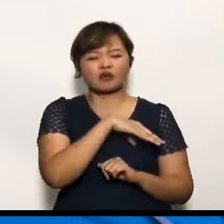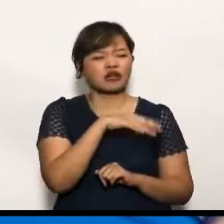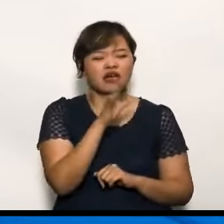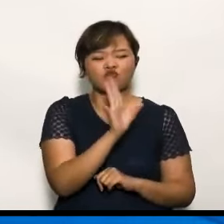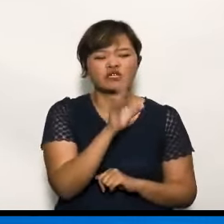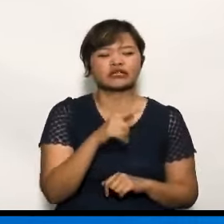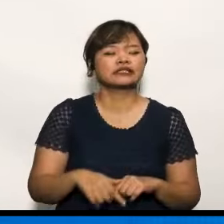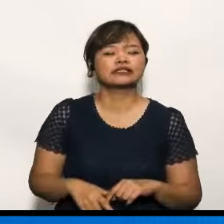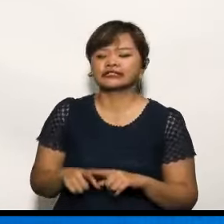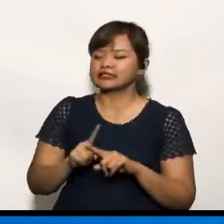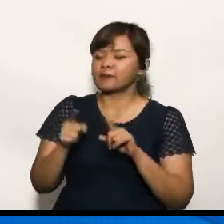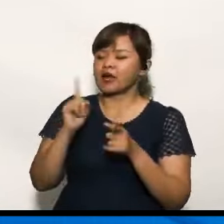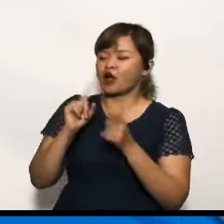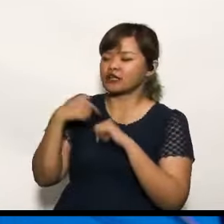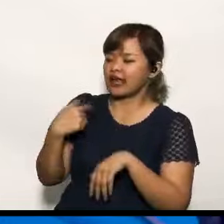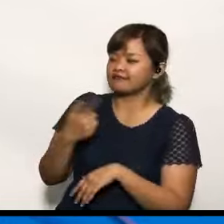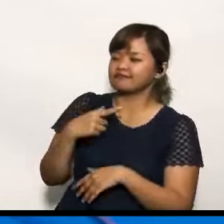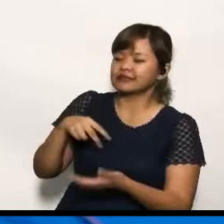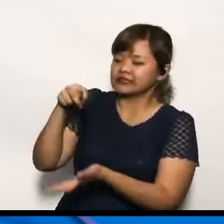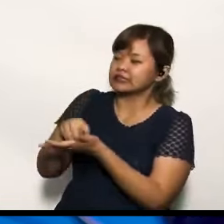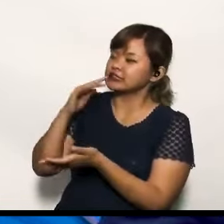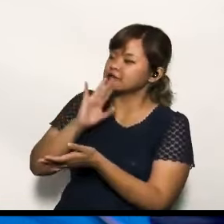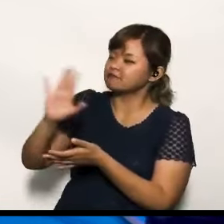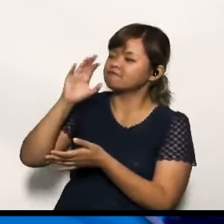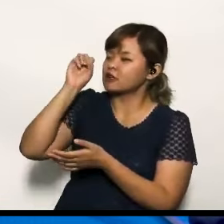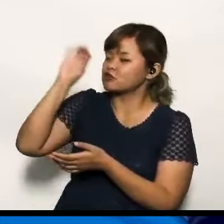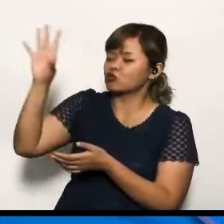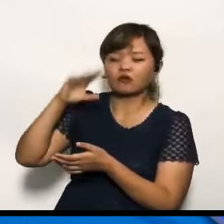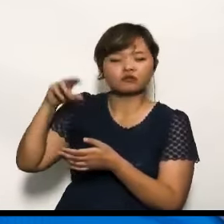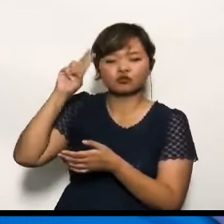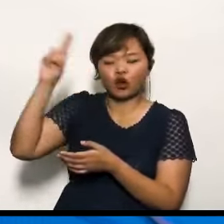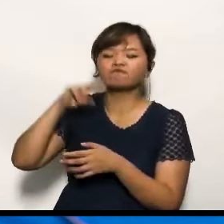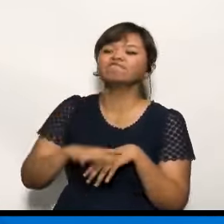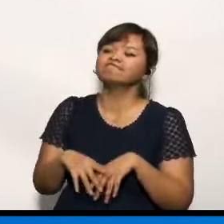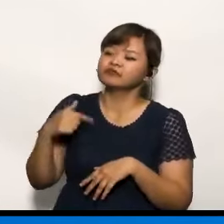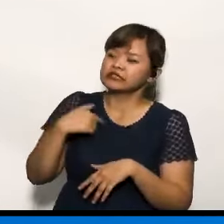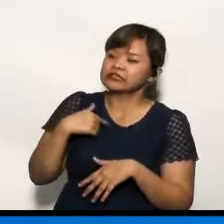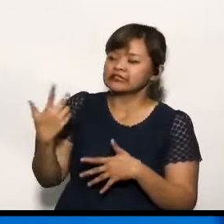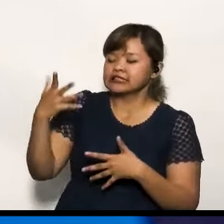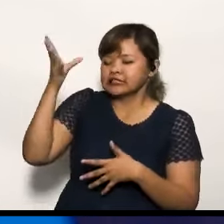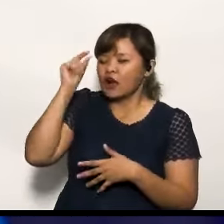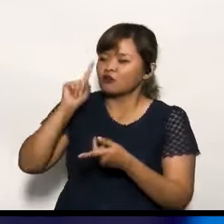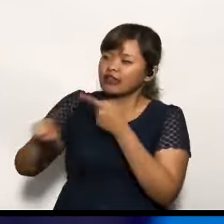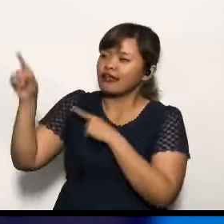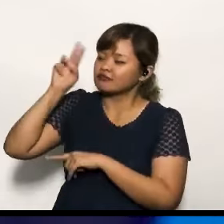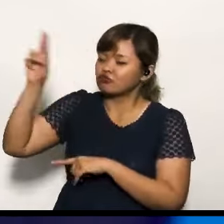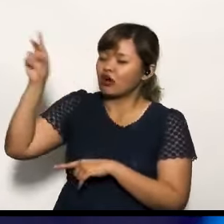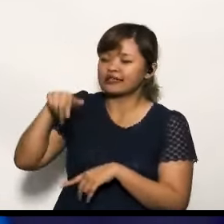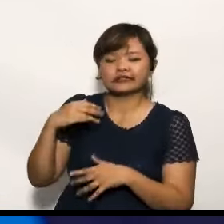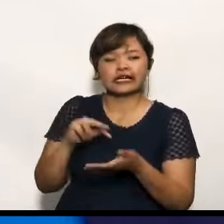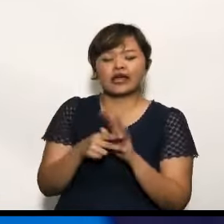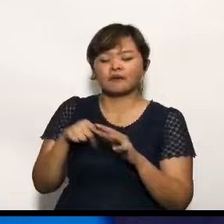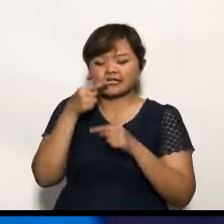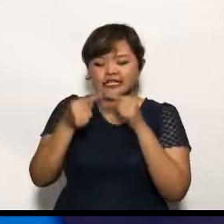itu Tuhan, when I come to God and God says, jangan takut, kalau saya mengenal dia, the story is